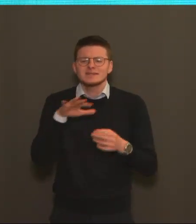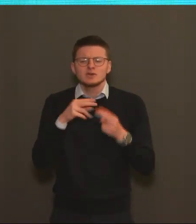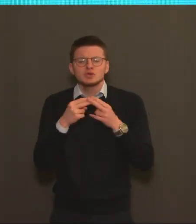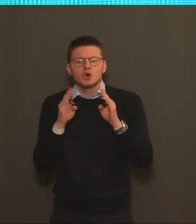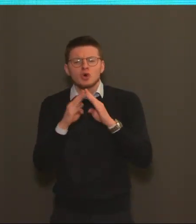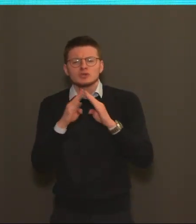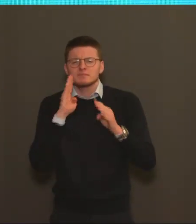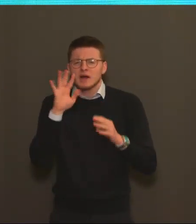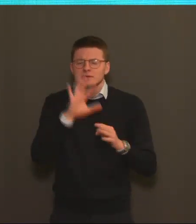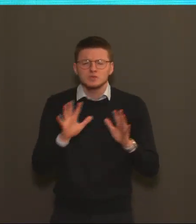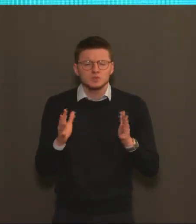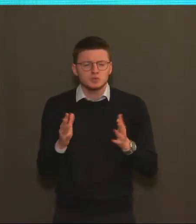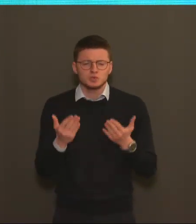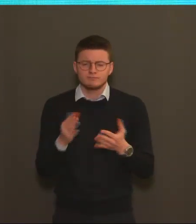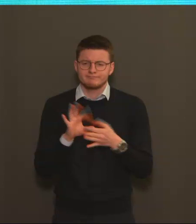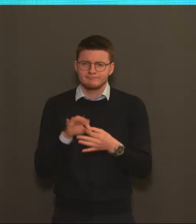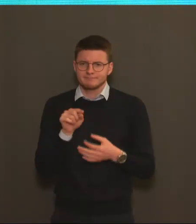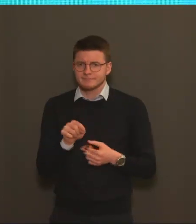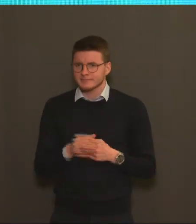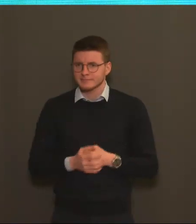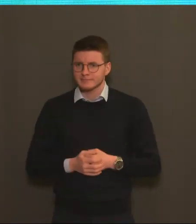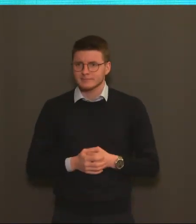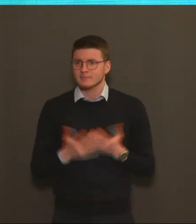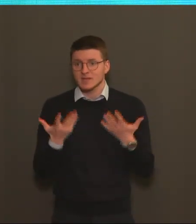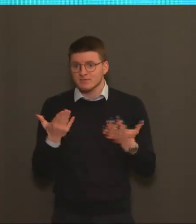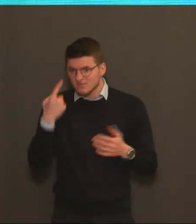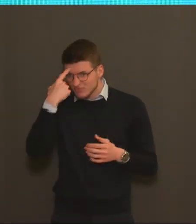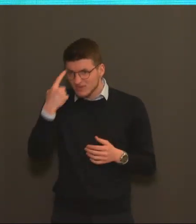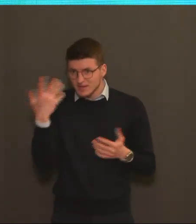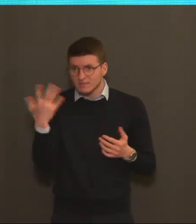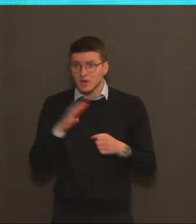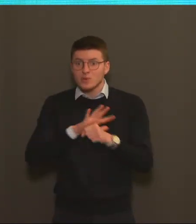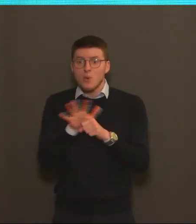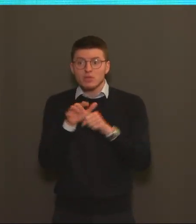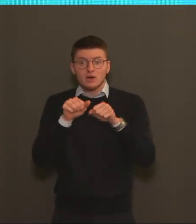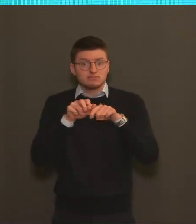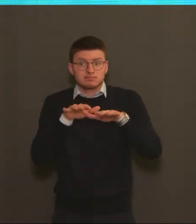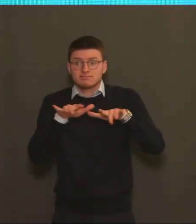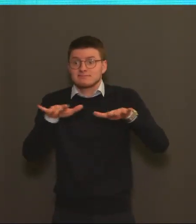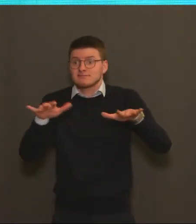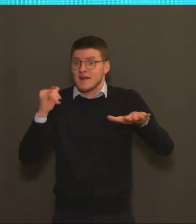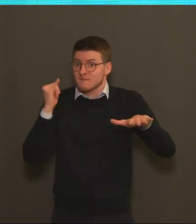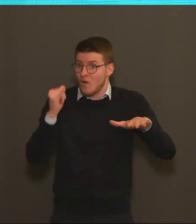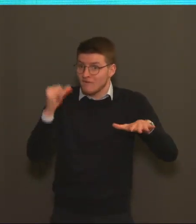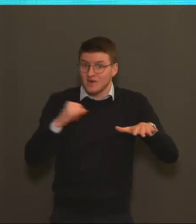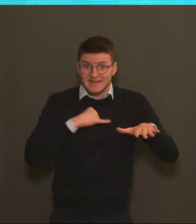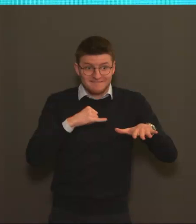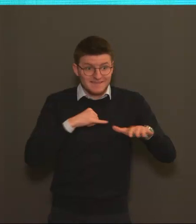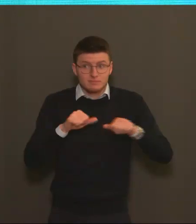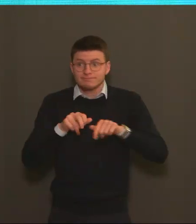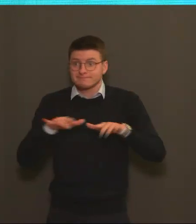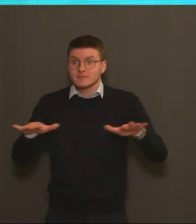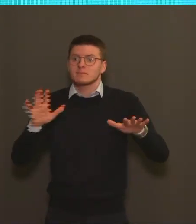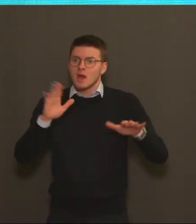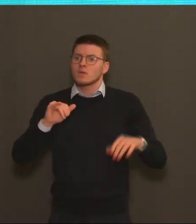Ondanks de intense circulatie van het virus in de algemene bevolking blijven onze woonzorgcentra het